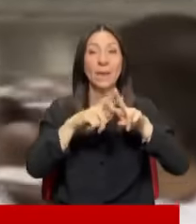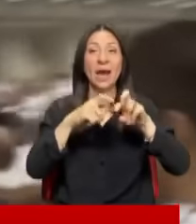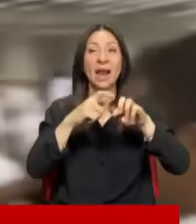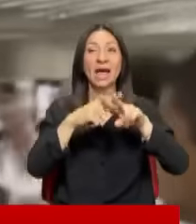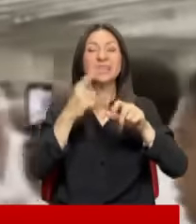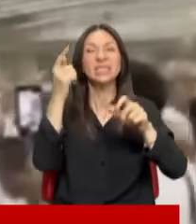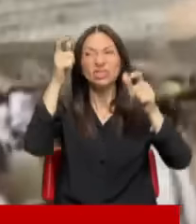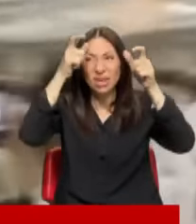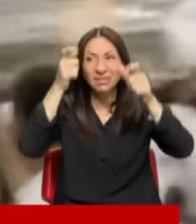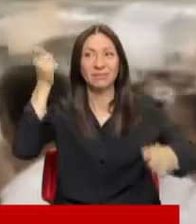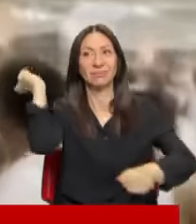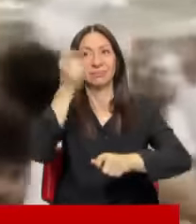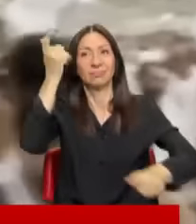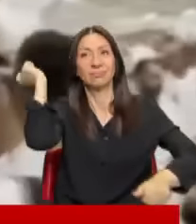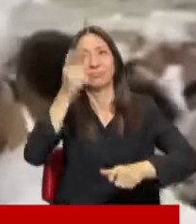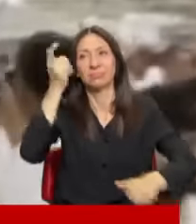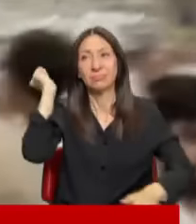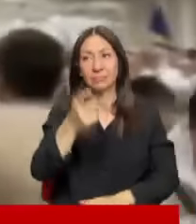taşladı.